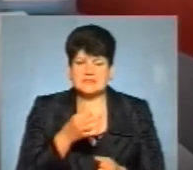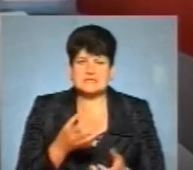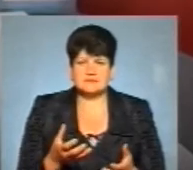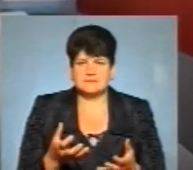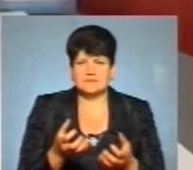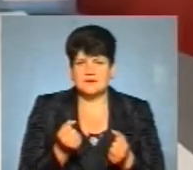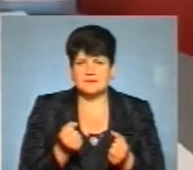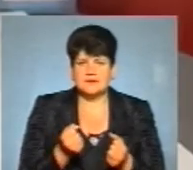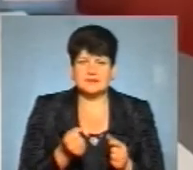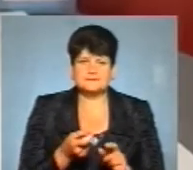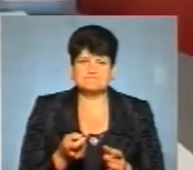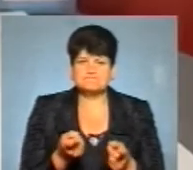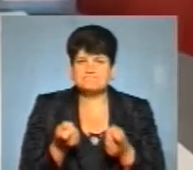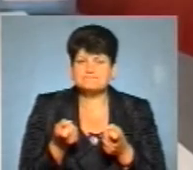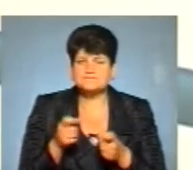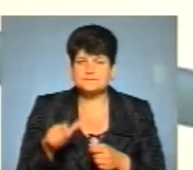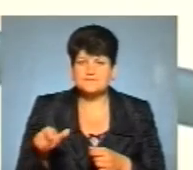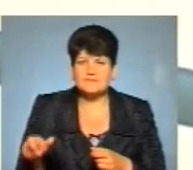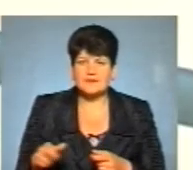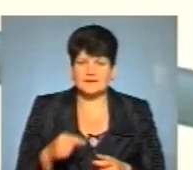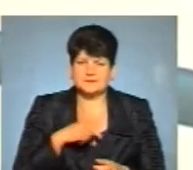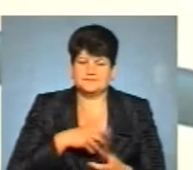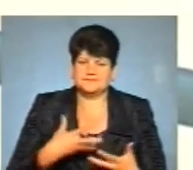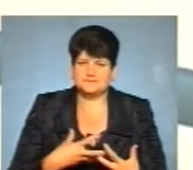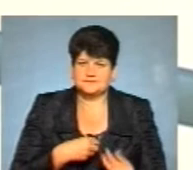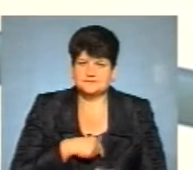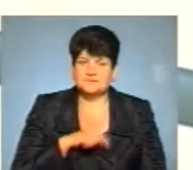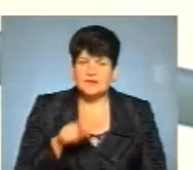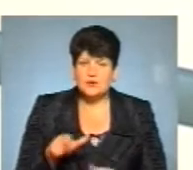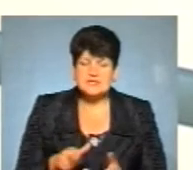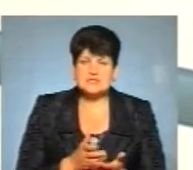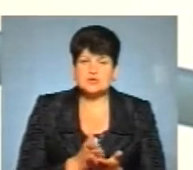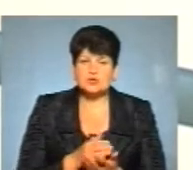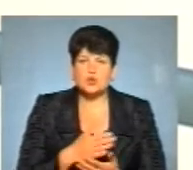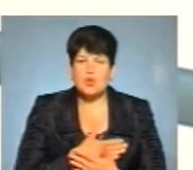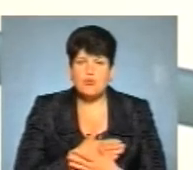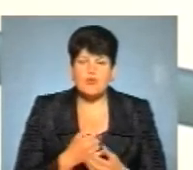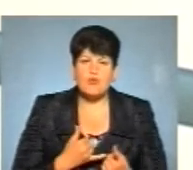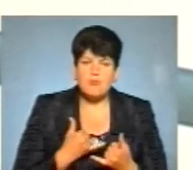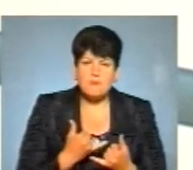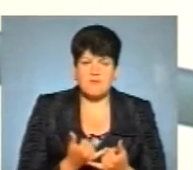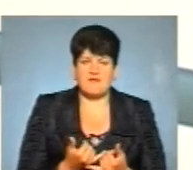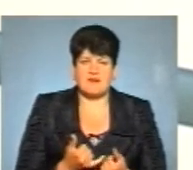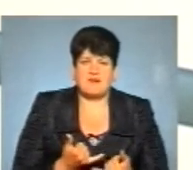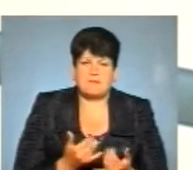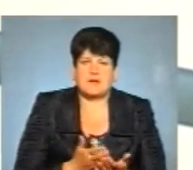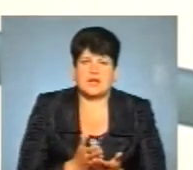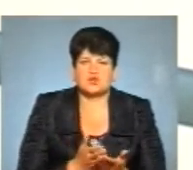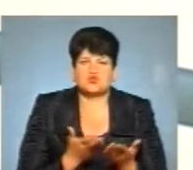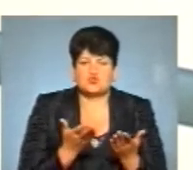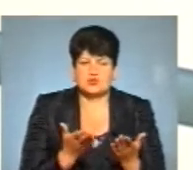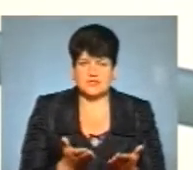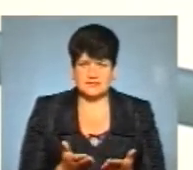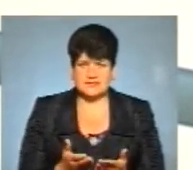молодь, зайвий раз якось заслужити любов, повагу, я не знаю, прислужитися, бо це є їхній